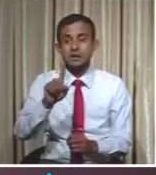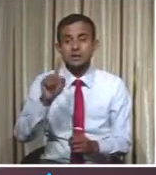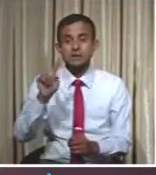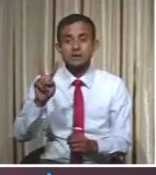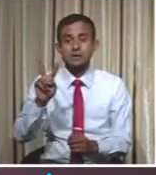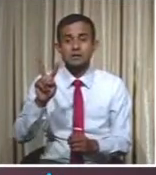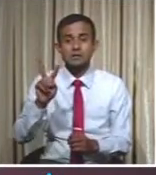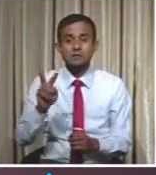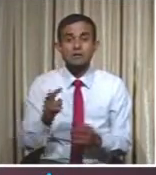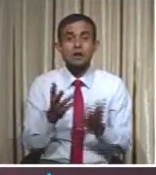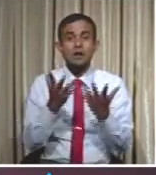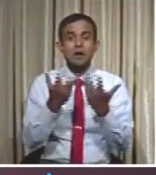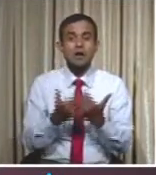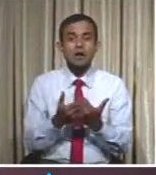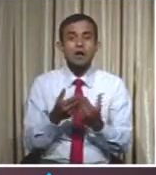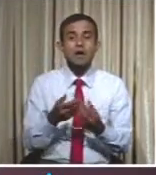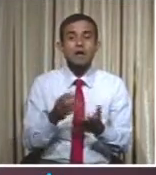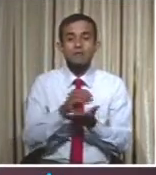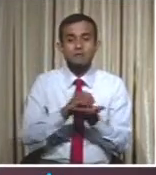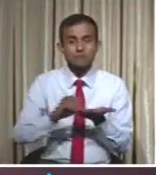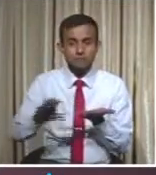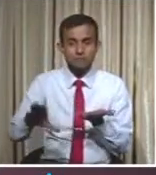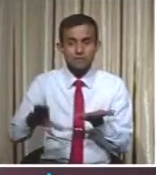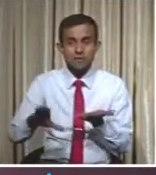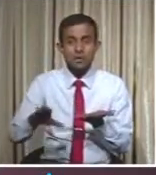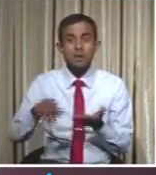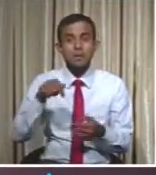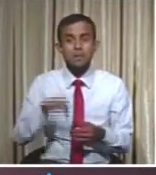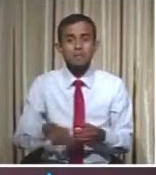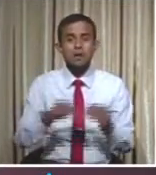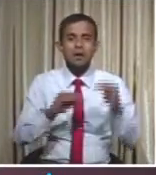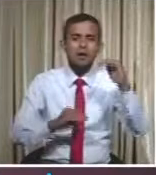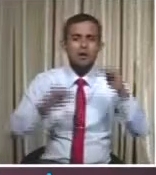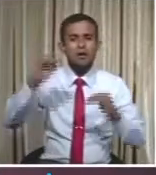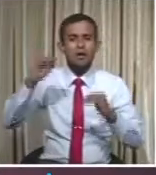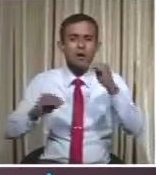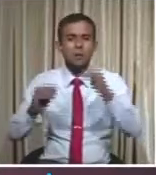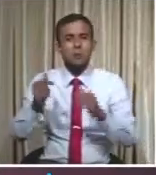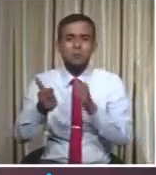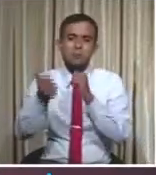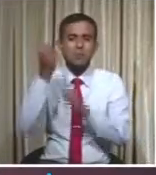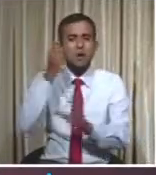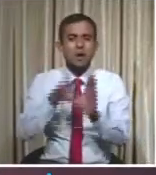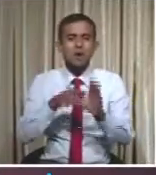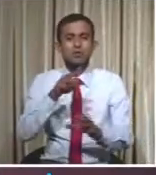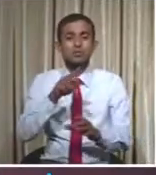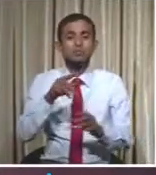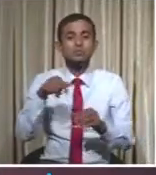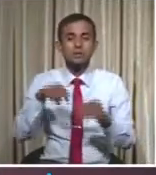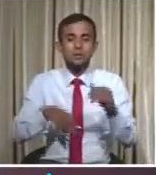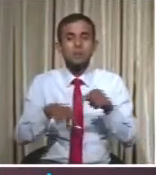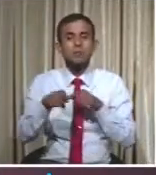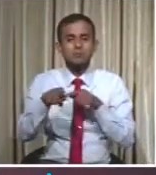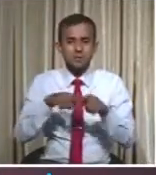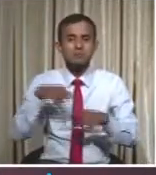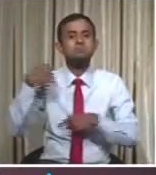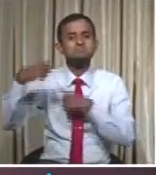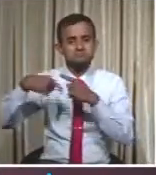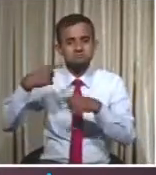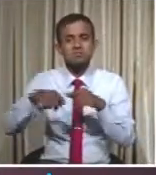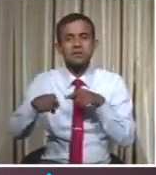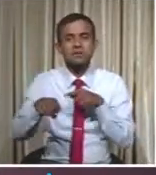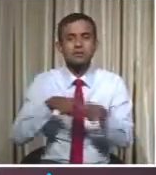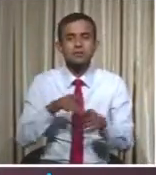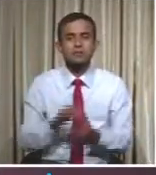21.12% වැනි ප්‍රමාණයක් වෙන් කළා තියෙනවා. මේකත් අඩු වැඩි වශයෙන් පහුගිය දශක ගානයක්ම මෙම රටාවමයි